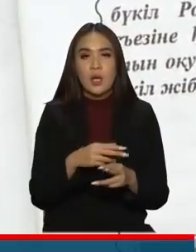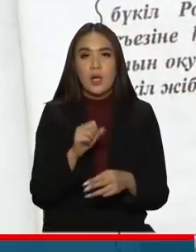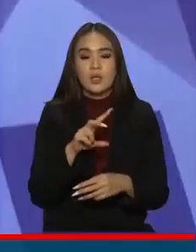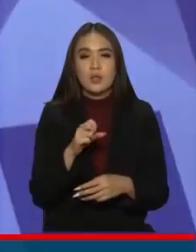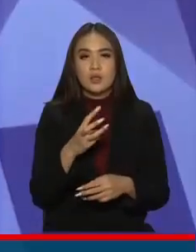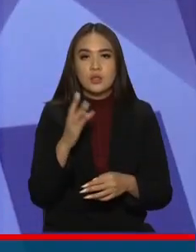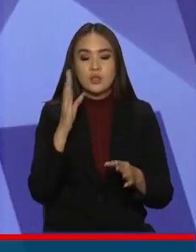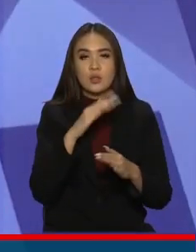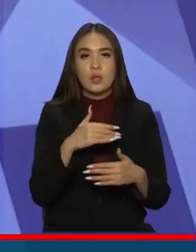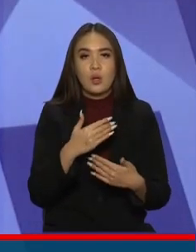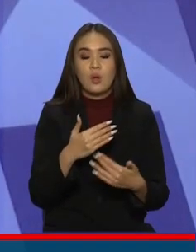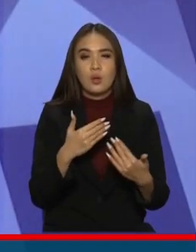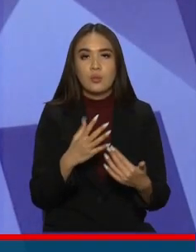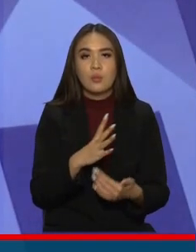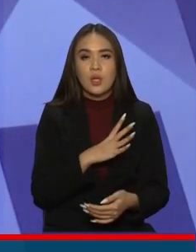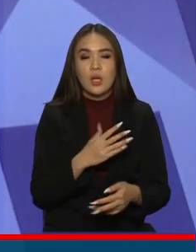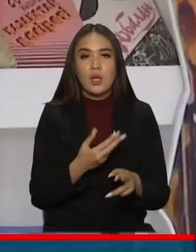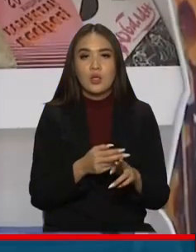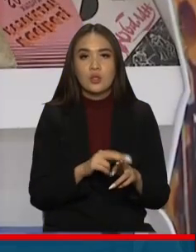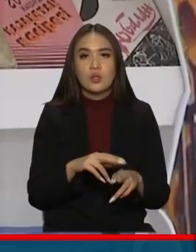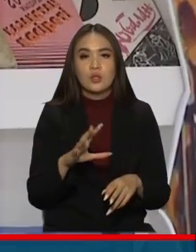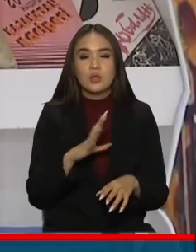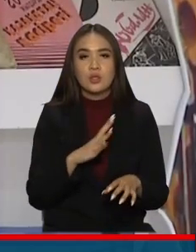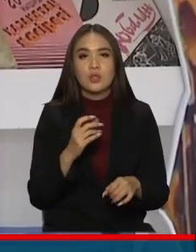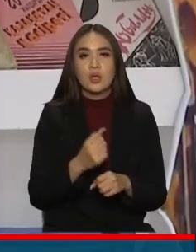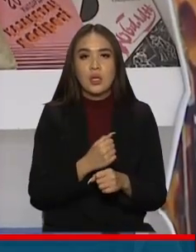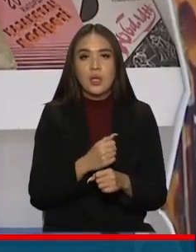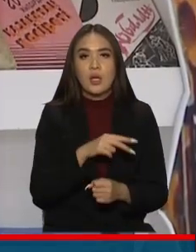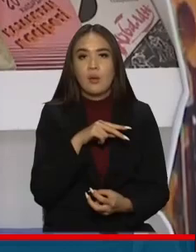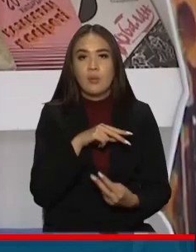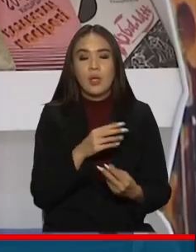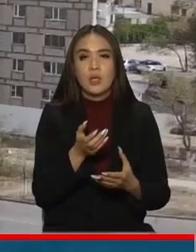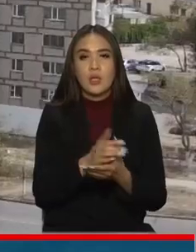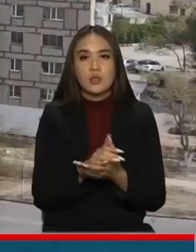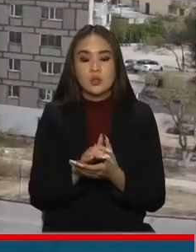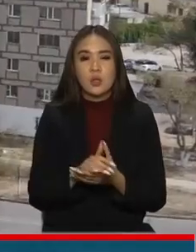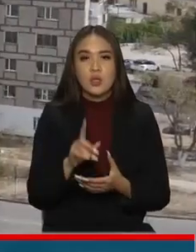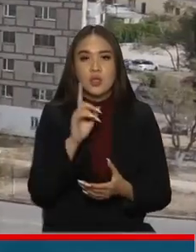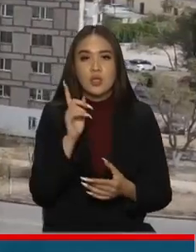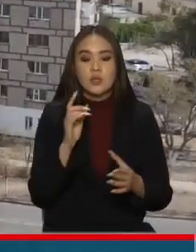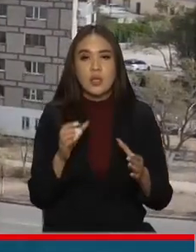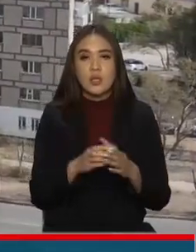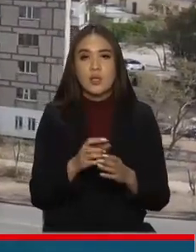арыстарының тағдыры, олардың ұлт болашағы үшін жасап кеткен еңбектерін таныстыру, сондай-ақ жастардың тілге